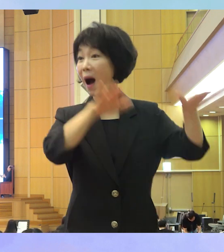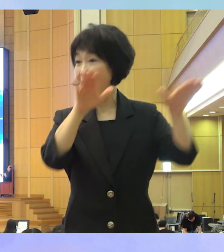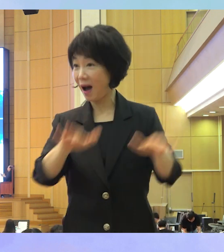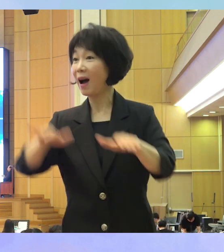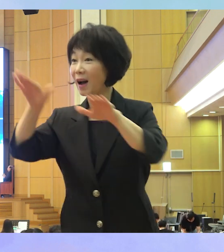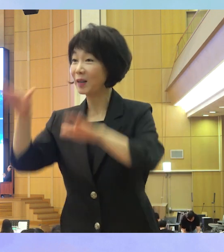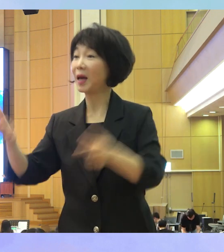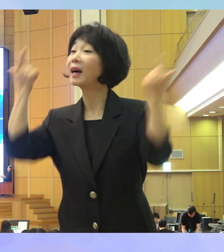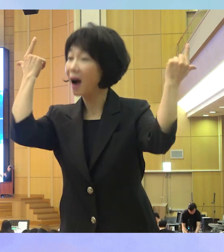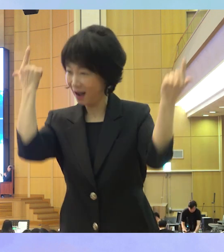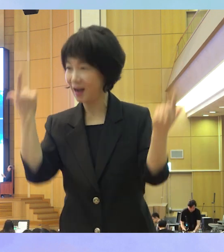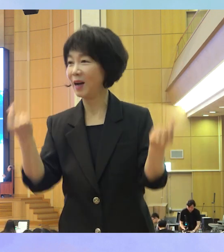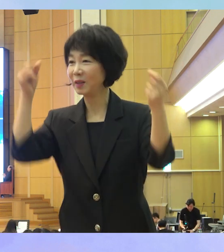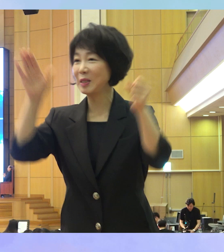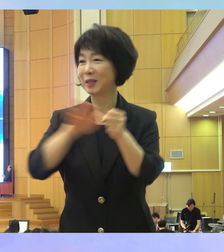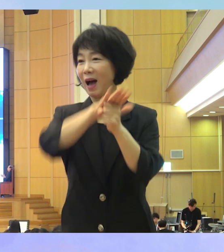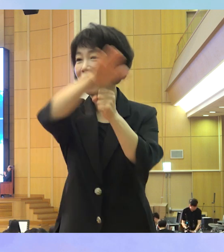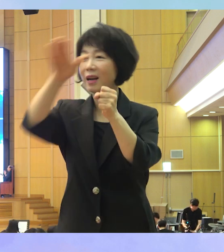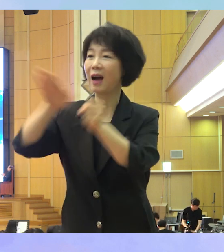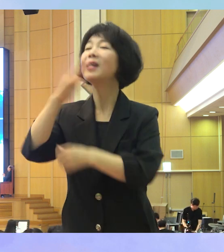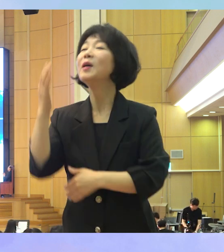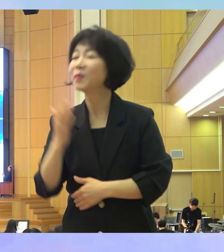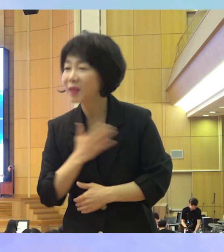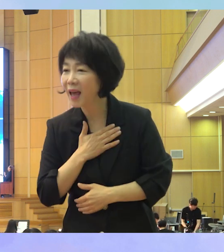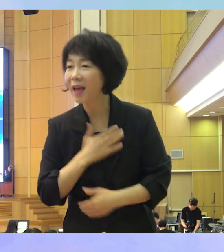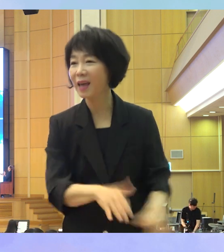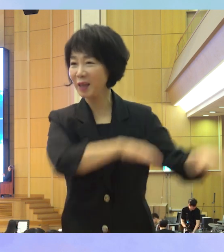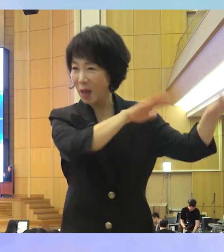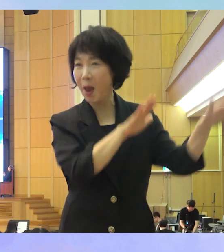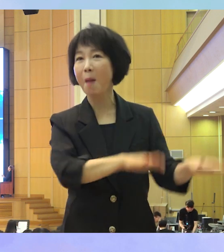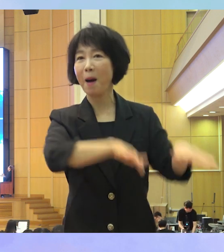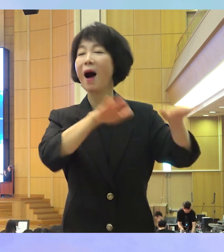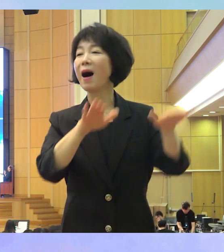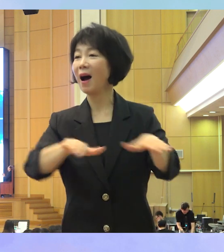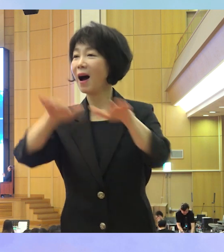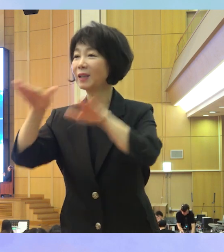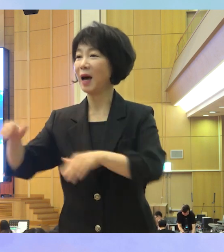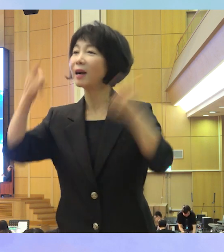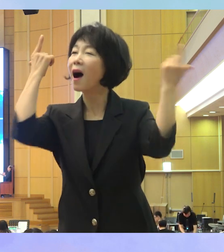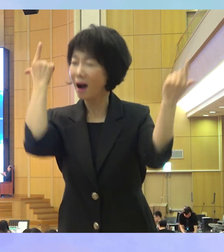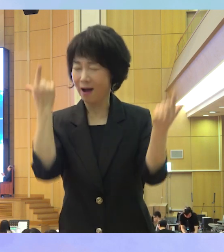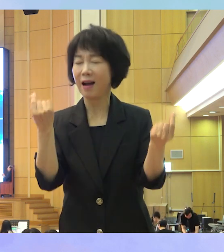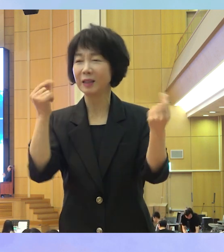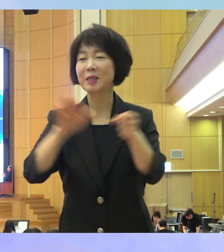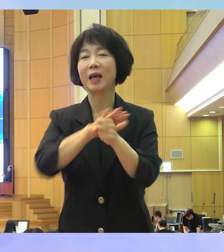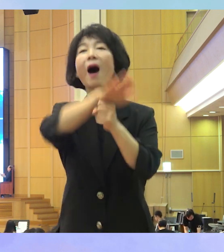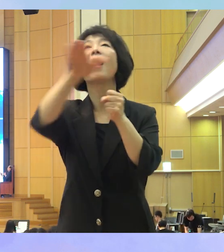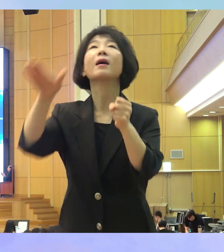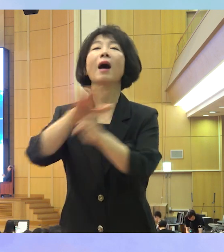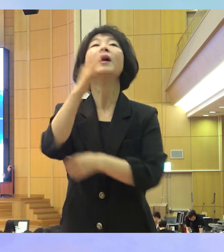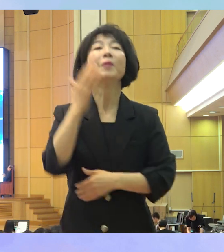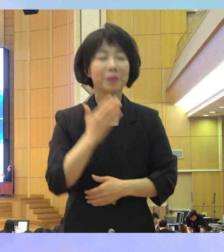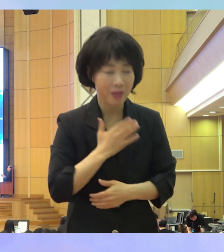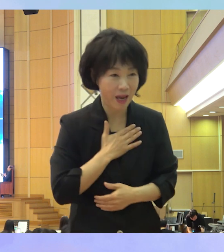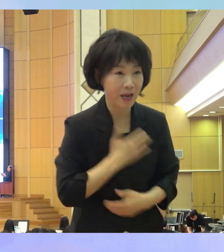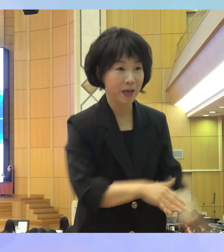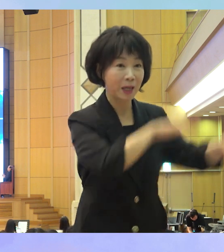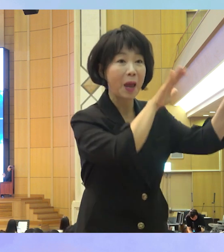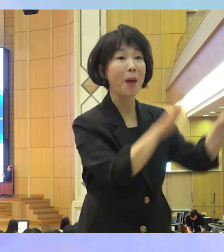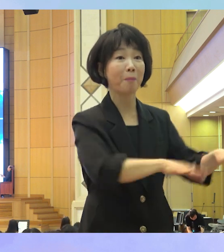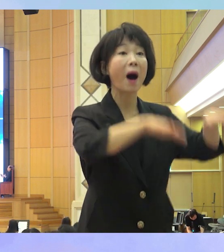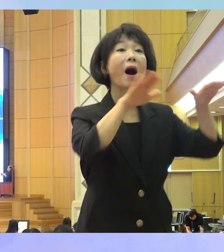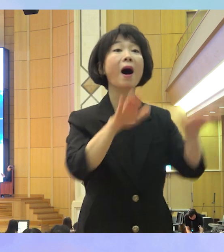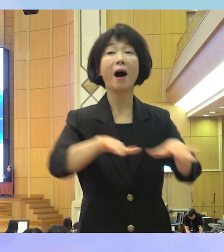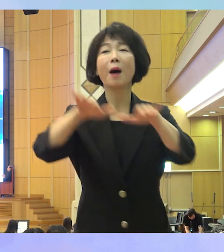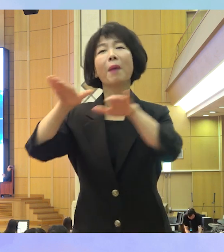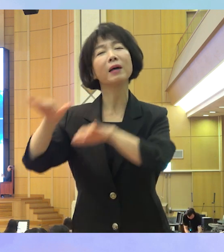내게 바다같은 사랑 내게 바다같은 사랑